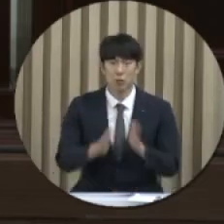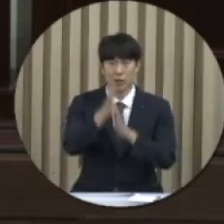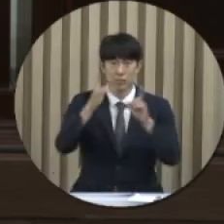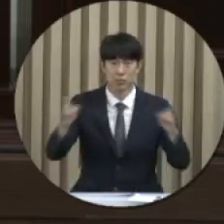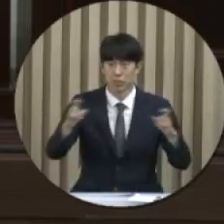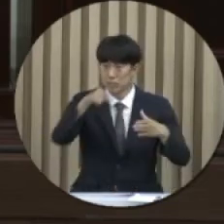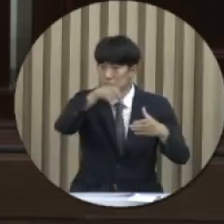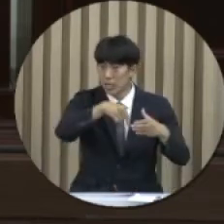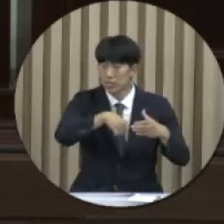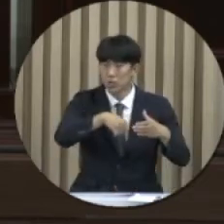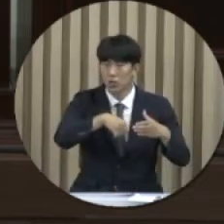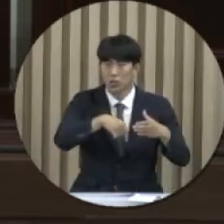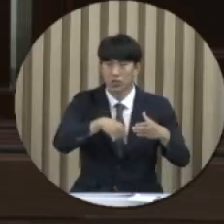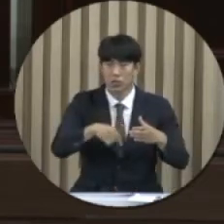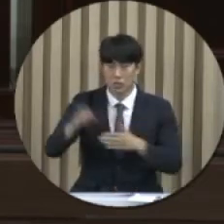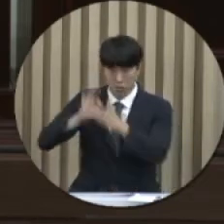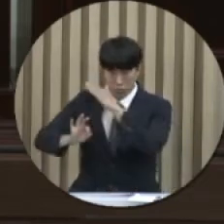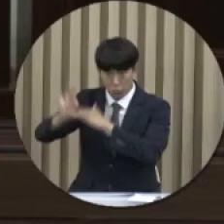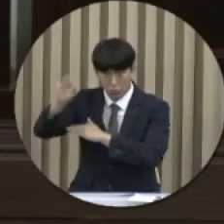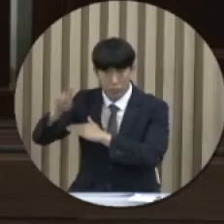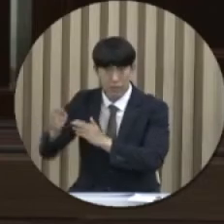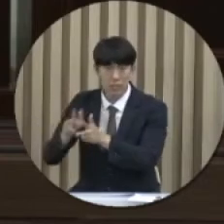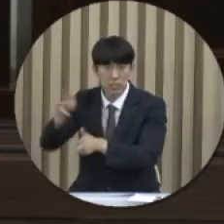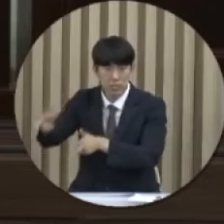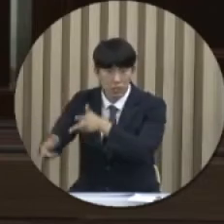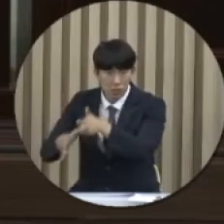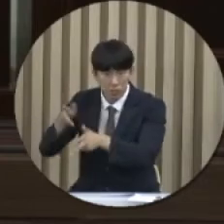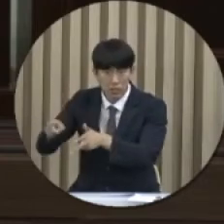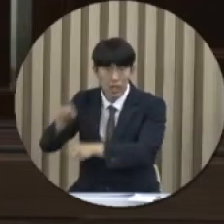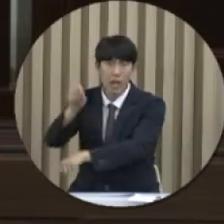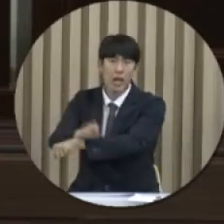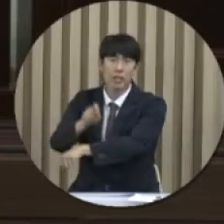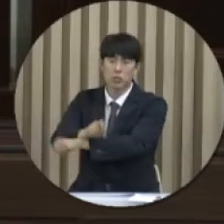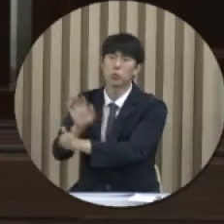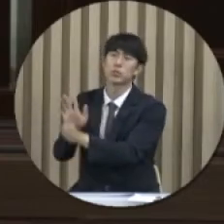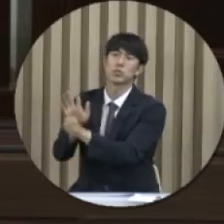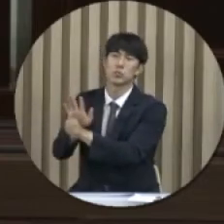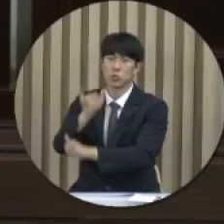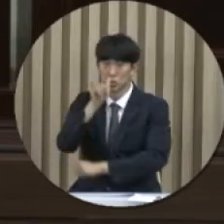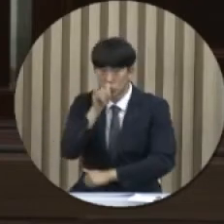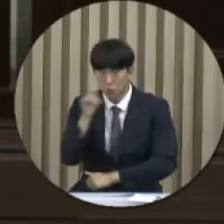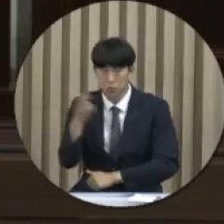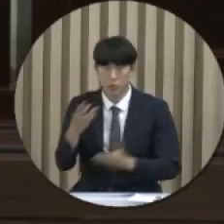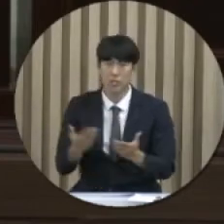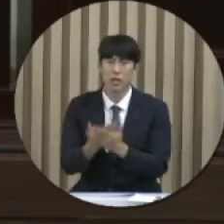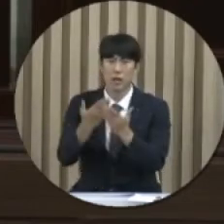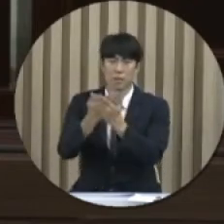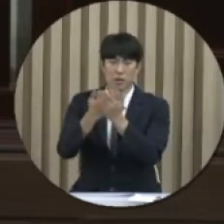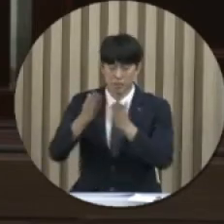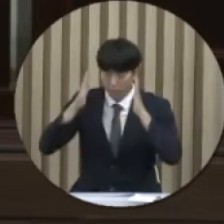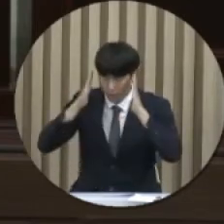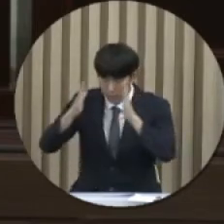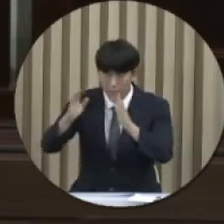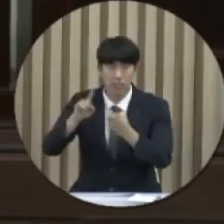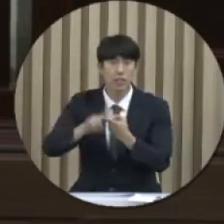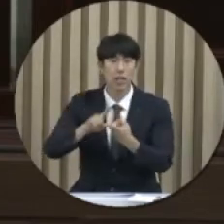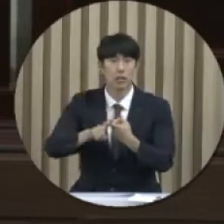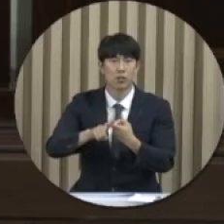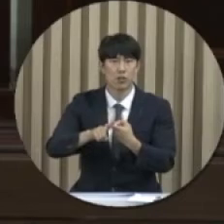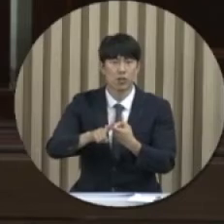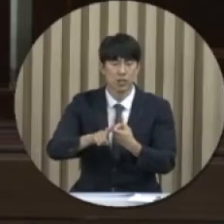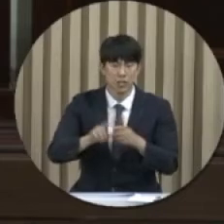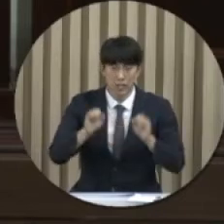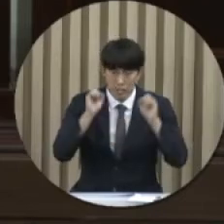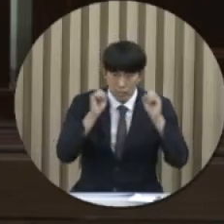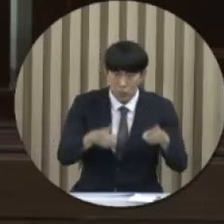화성시에서 동부권에 시행하고 있는 행정지원과 개발 방향에 대하여 기회는